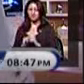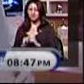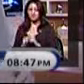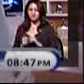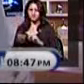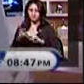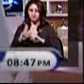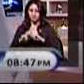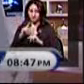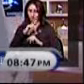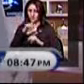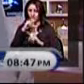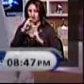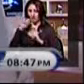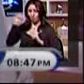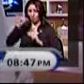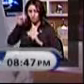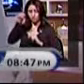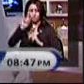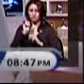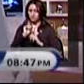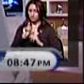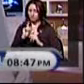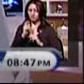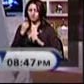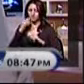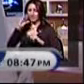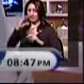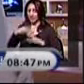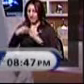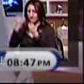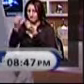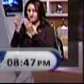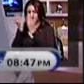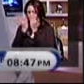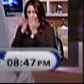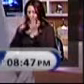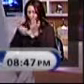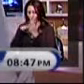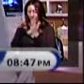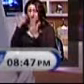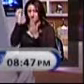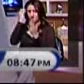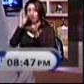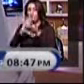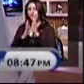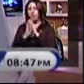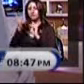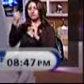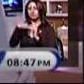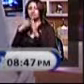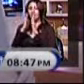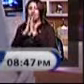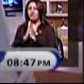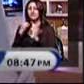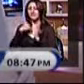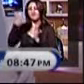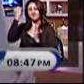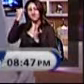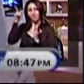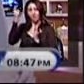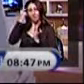ان انا اسيء للنوبيين. طبعا للأسف بعض الاصدقاء النوبيين حساسين شوية، فما بيقروش الرواية وبيستمعوا